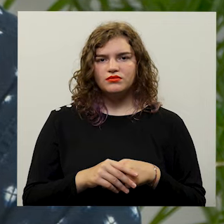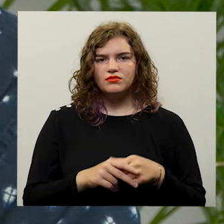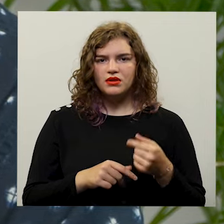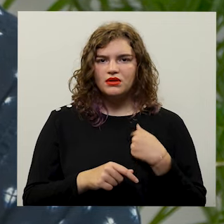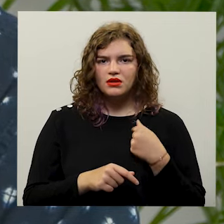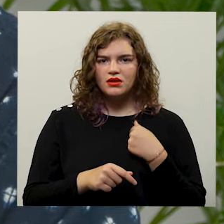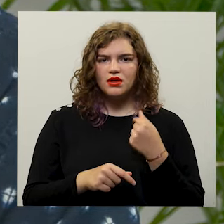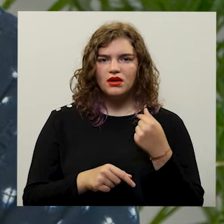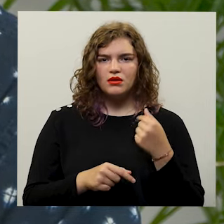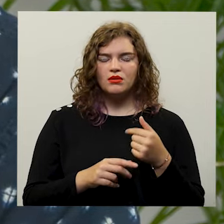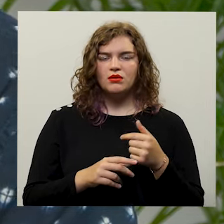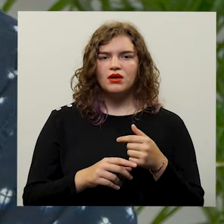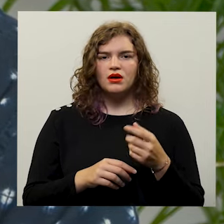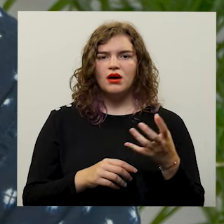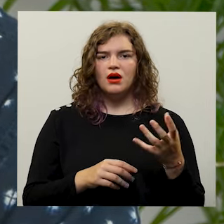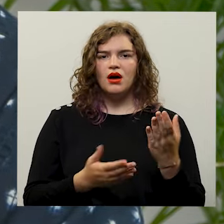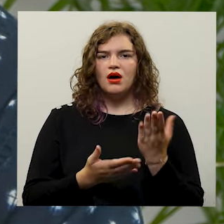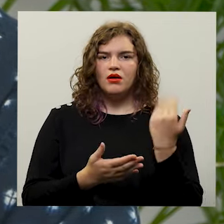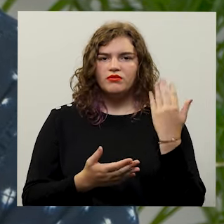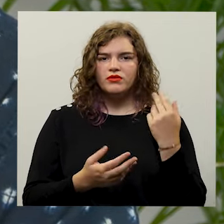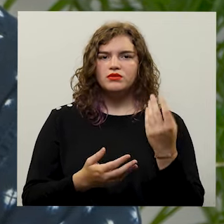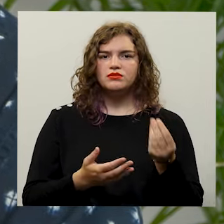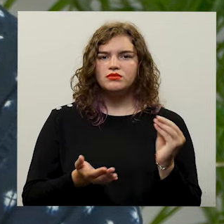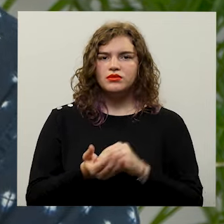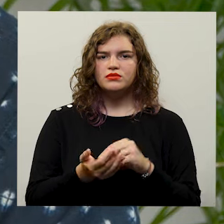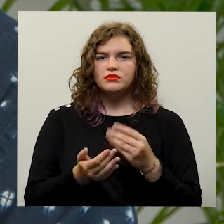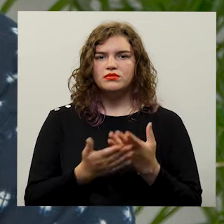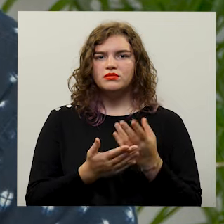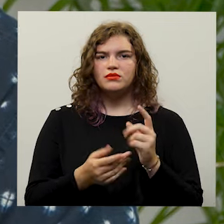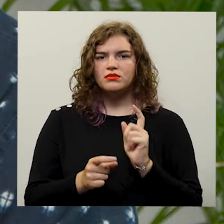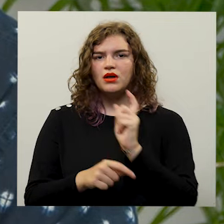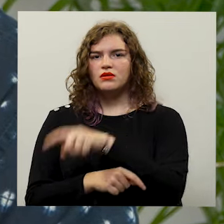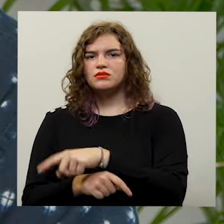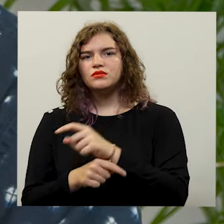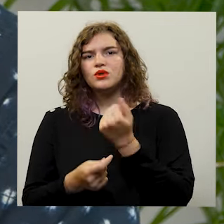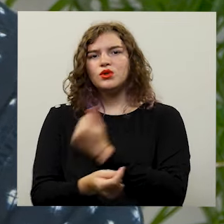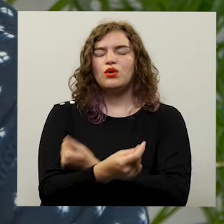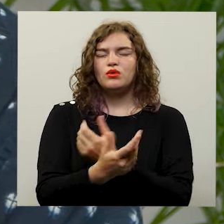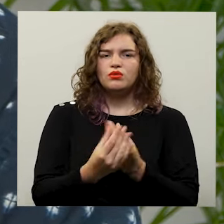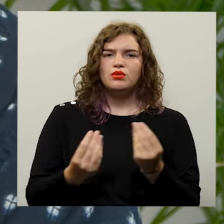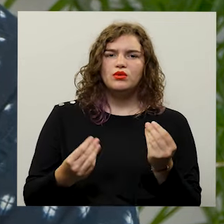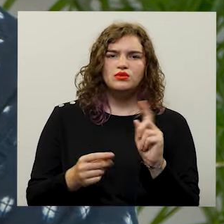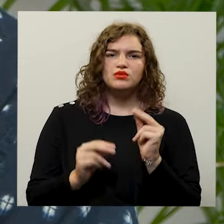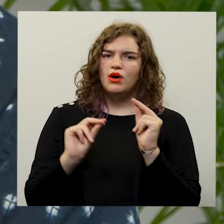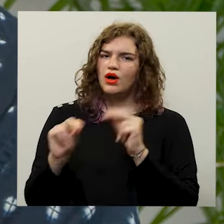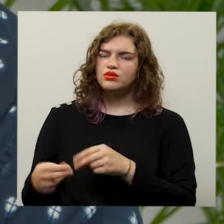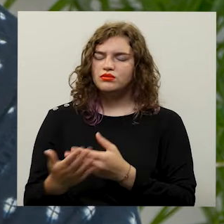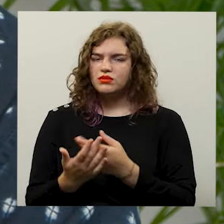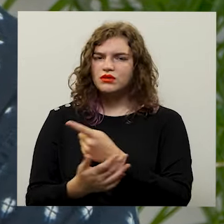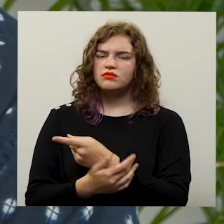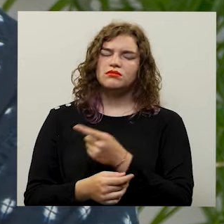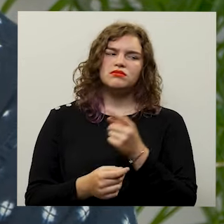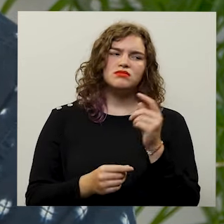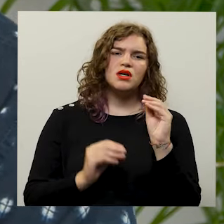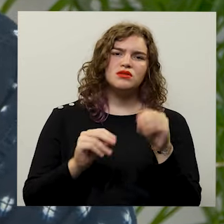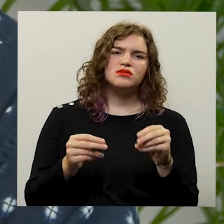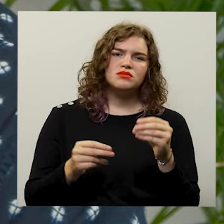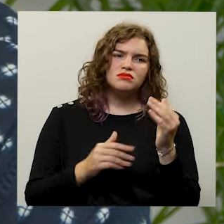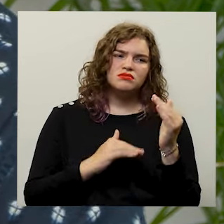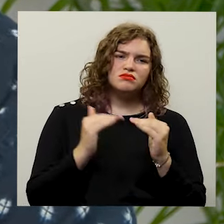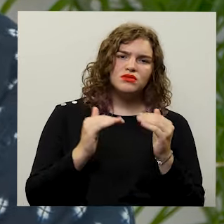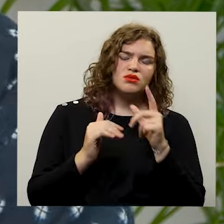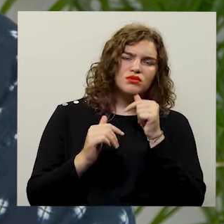eu am tras și m-am dus într-o extremă cu droguri. Mulți nu ajung chiar acolo. Ajung la un nivel